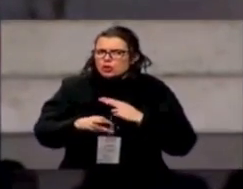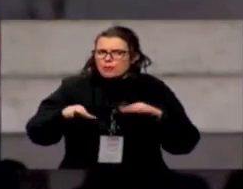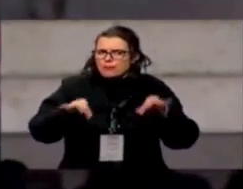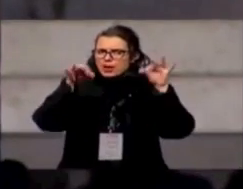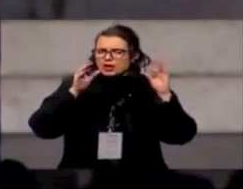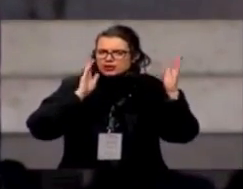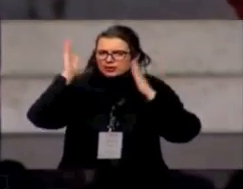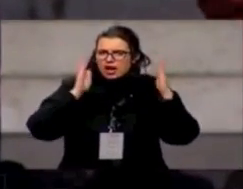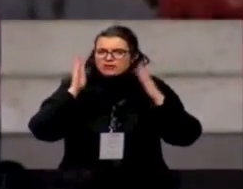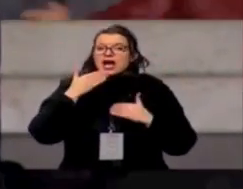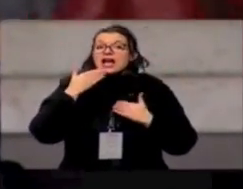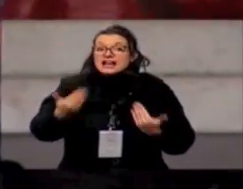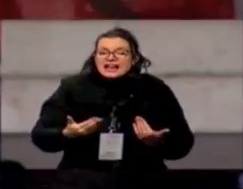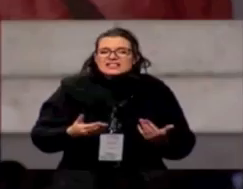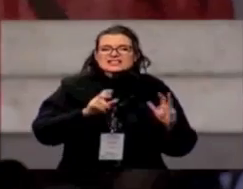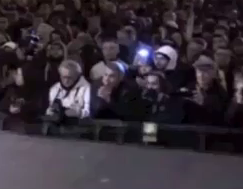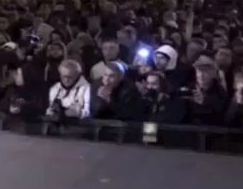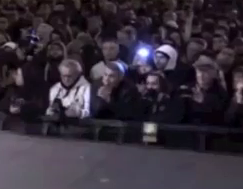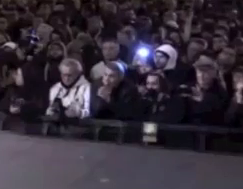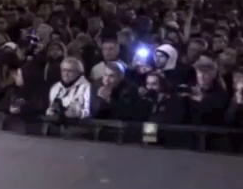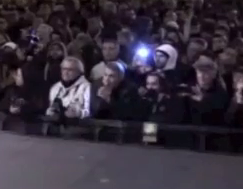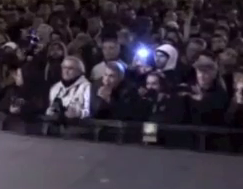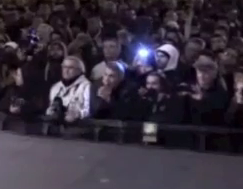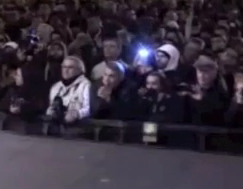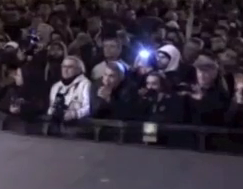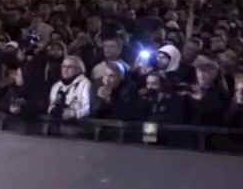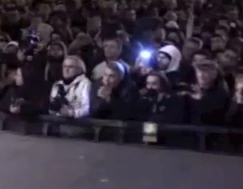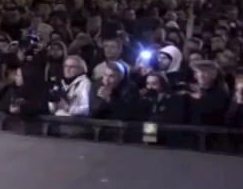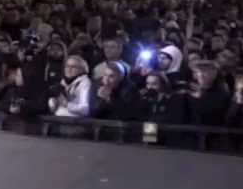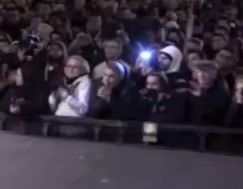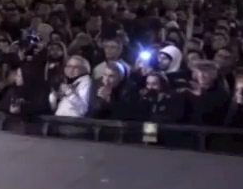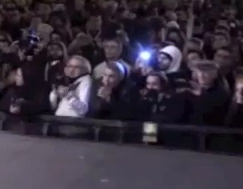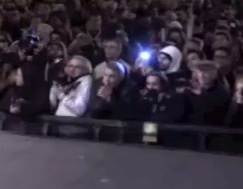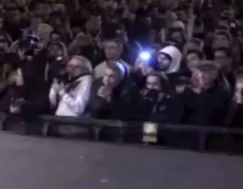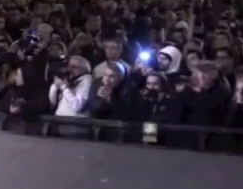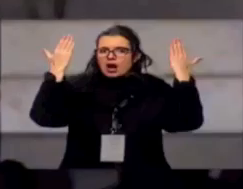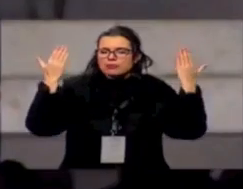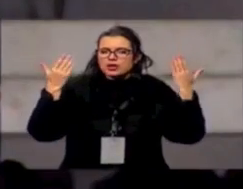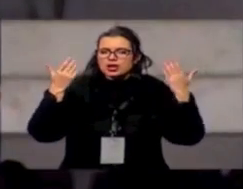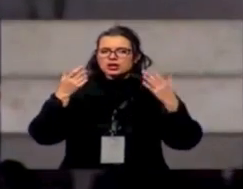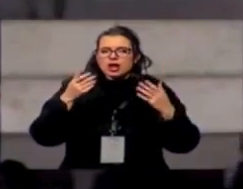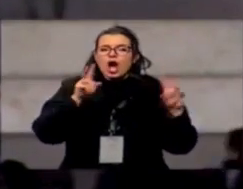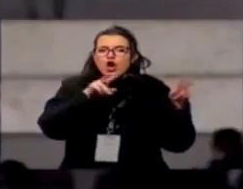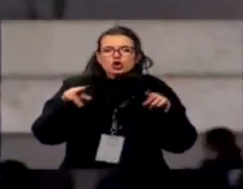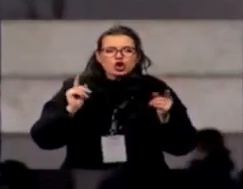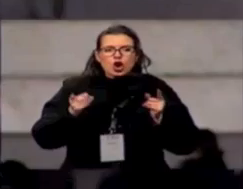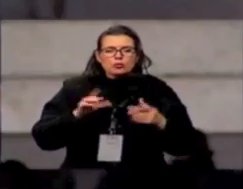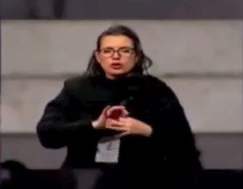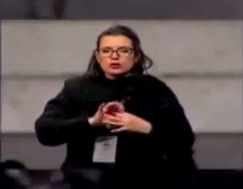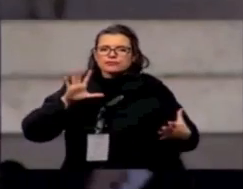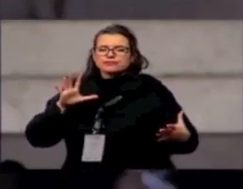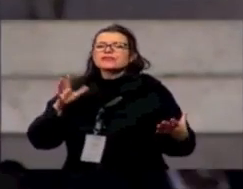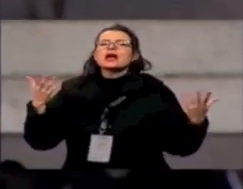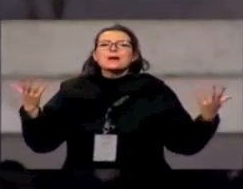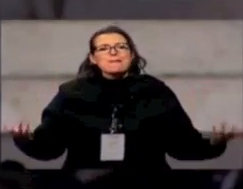giornali e le televisioni stavano diventando sempre più libere e svincolate dal controllo della politica una bella